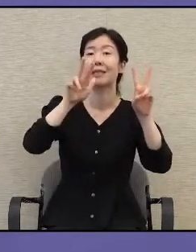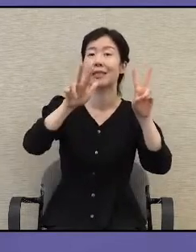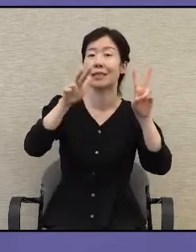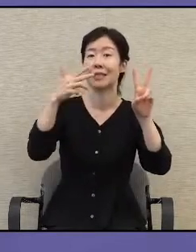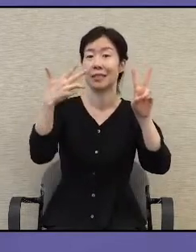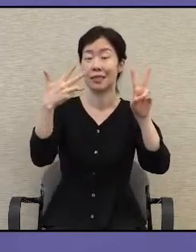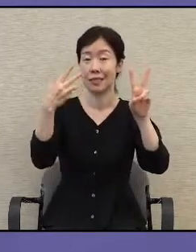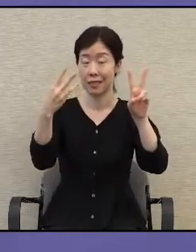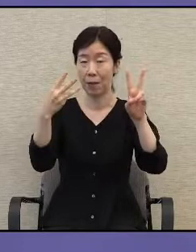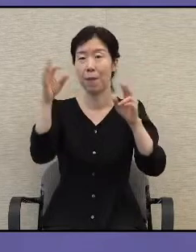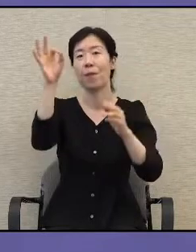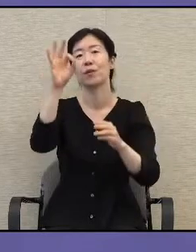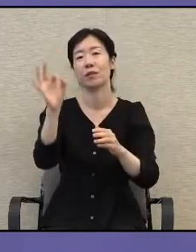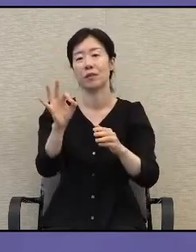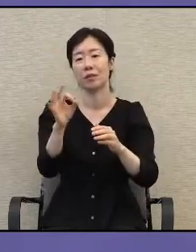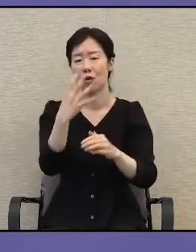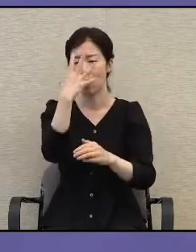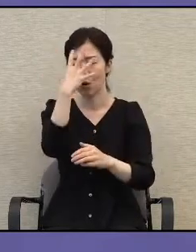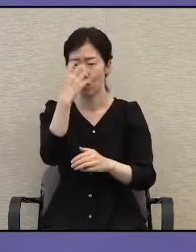해당이 됐습니다.